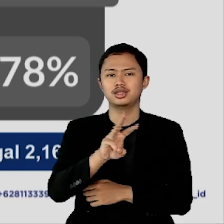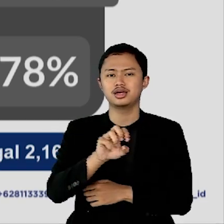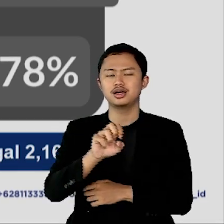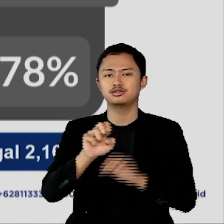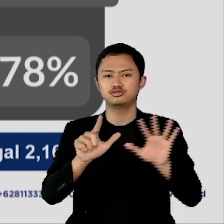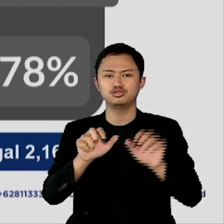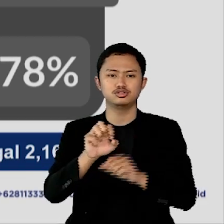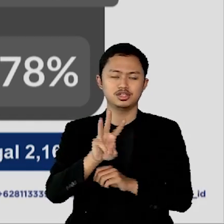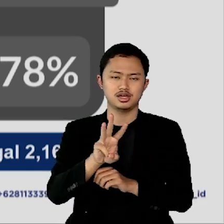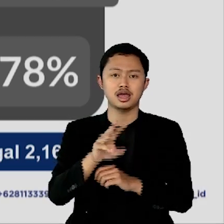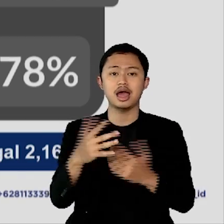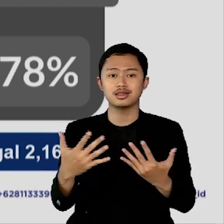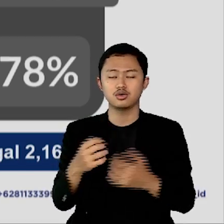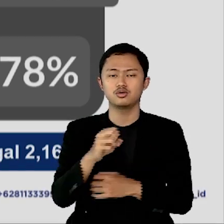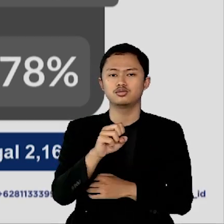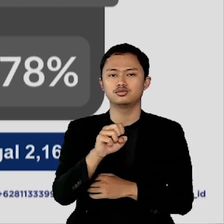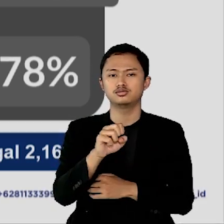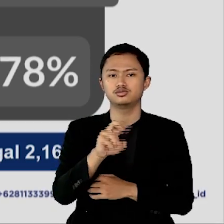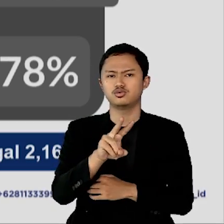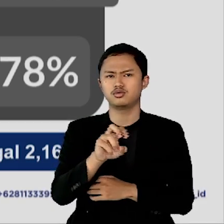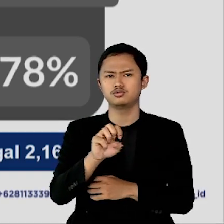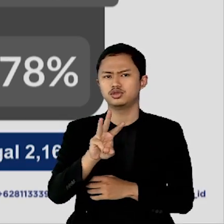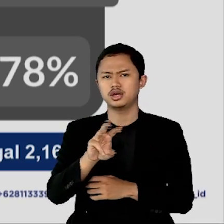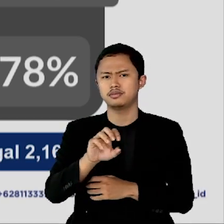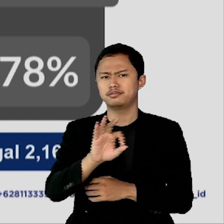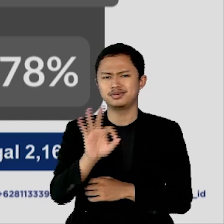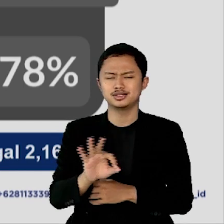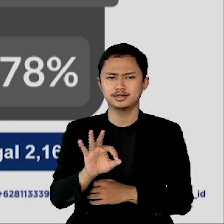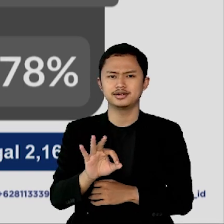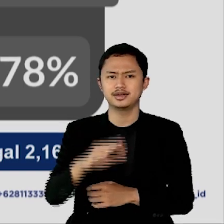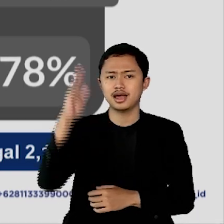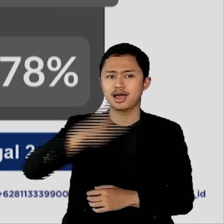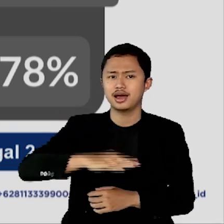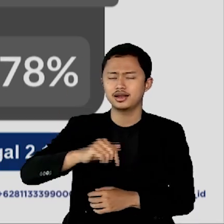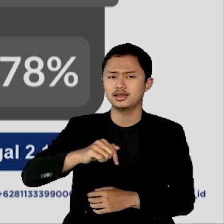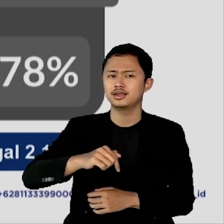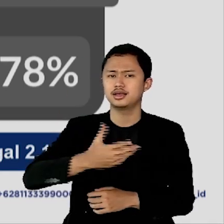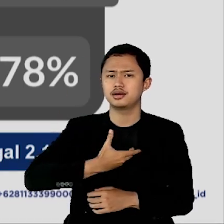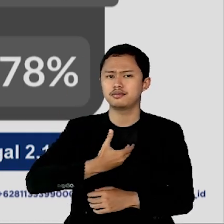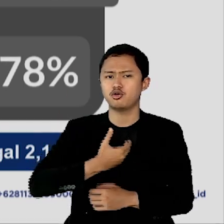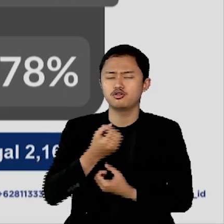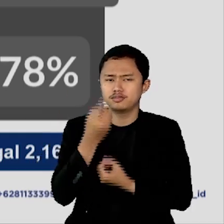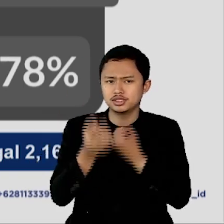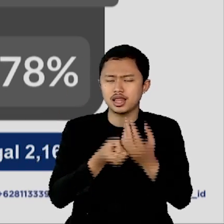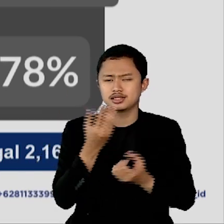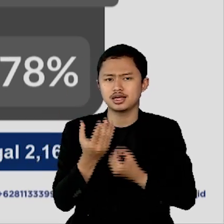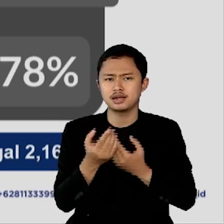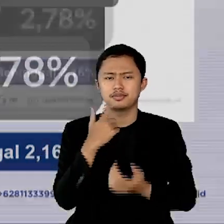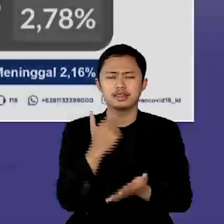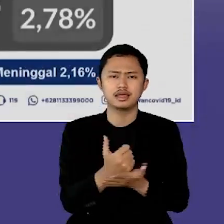2373 atau 2,78 persen Pada hari ini saya akan menyampaikan